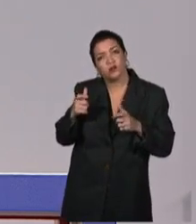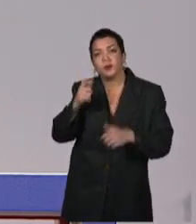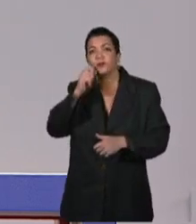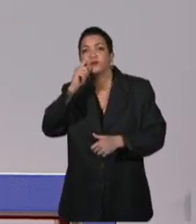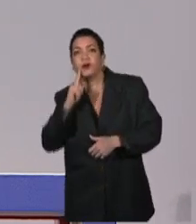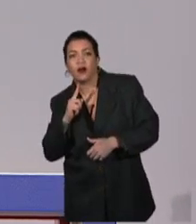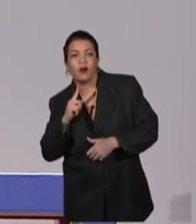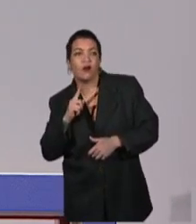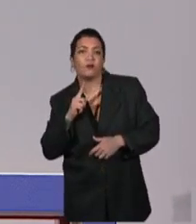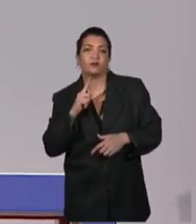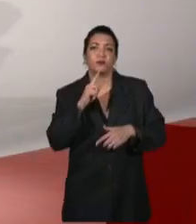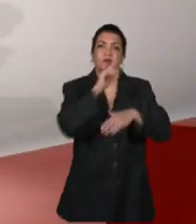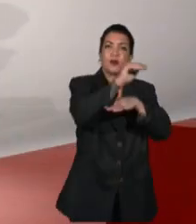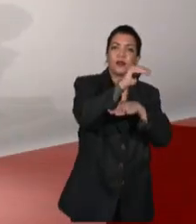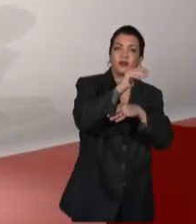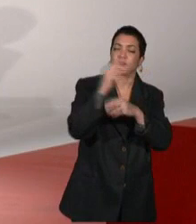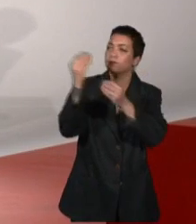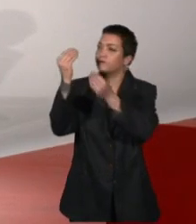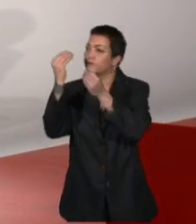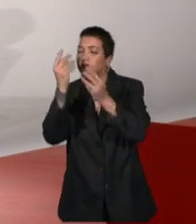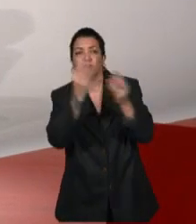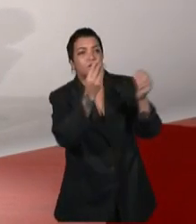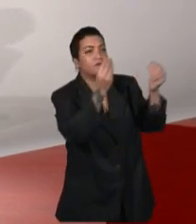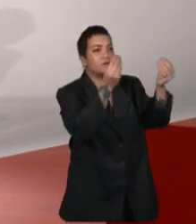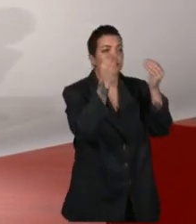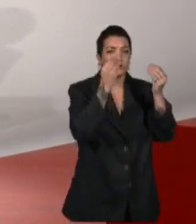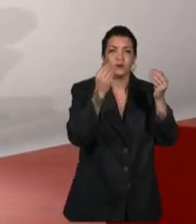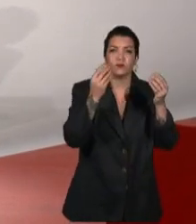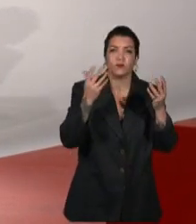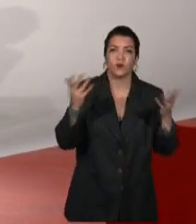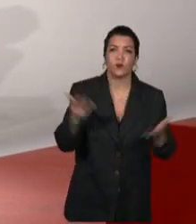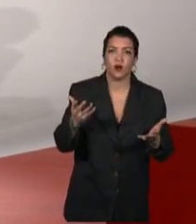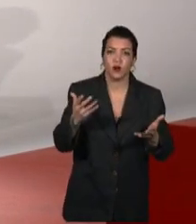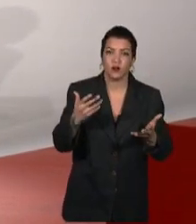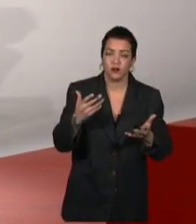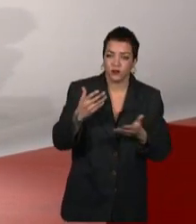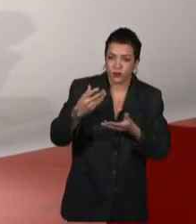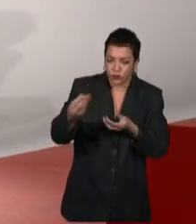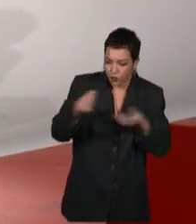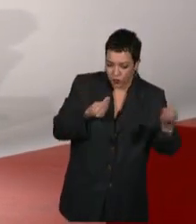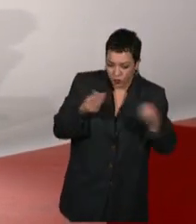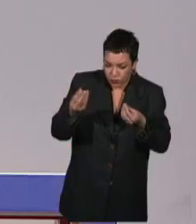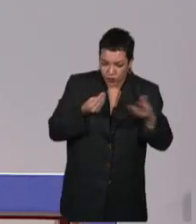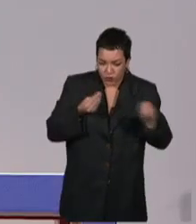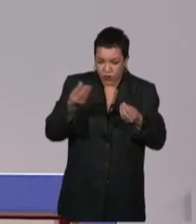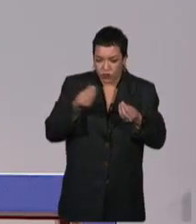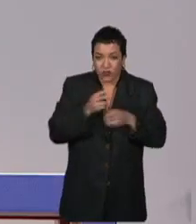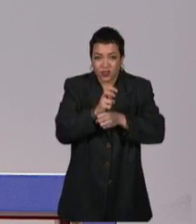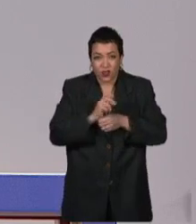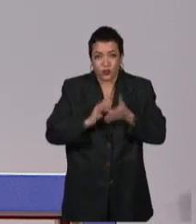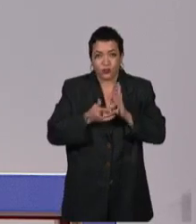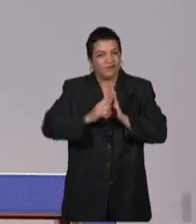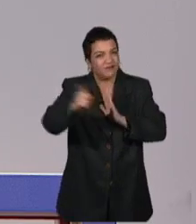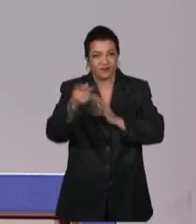maîtres m'ont appris que quand on a beaucoup reçu, il faut beaucoup donner. Et